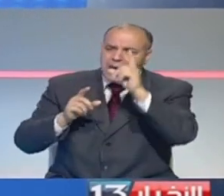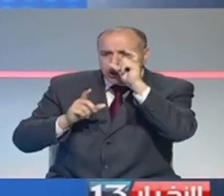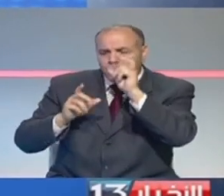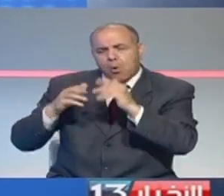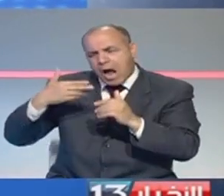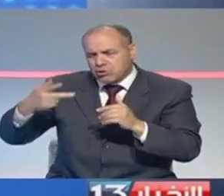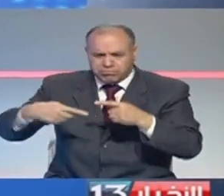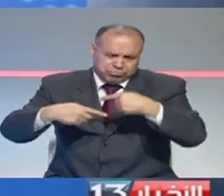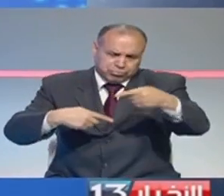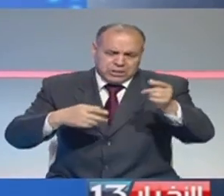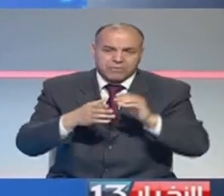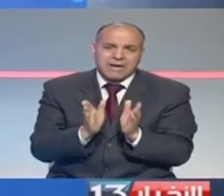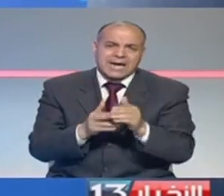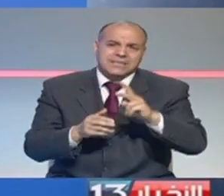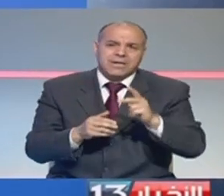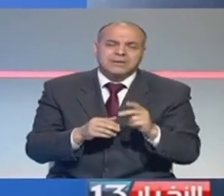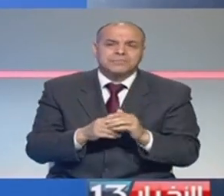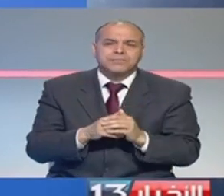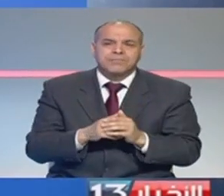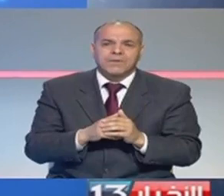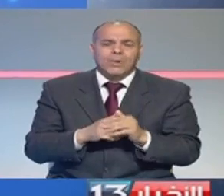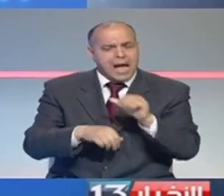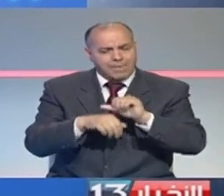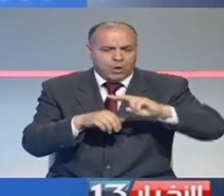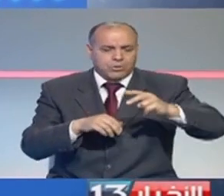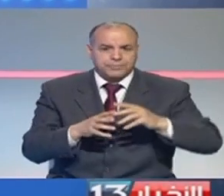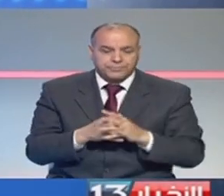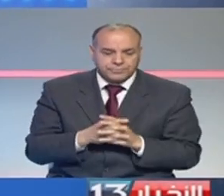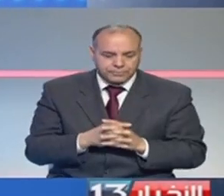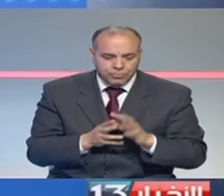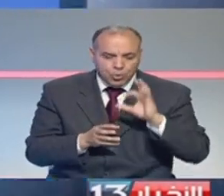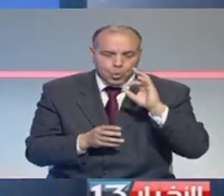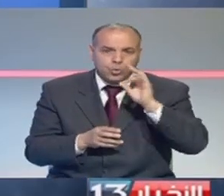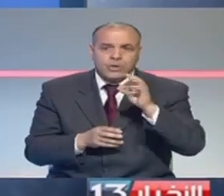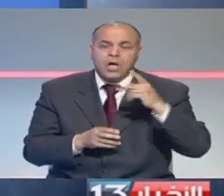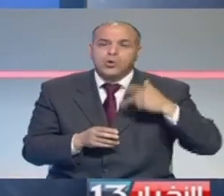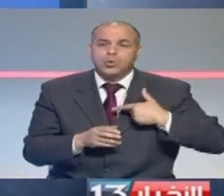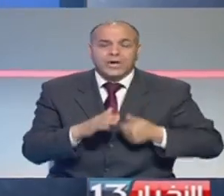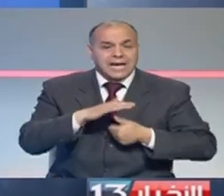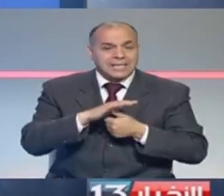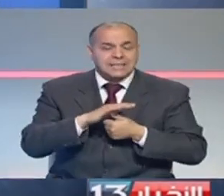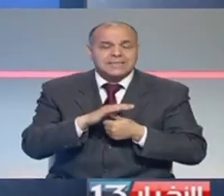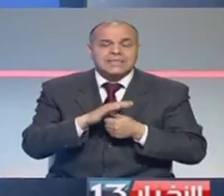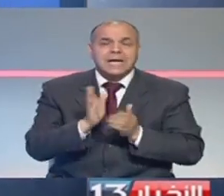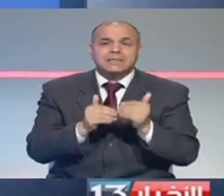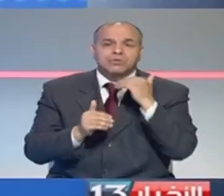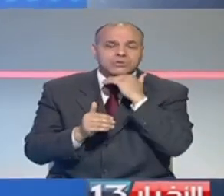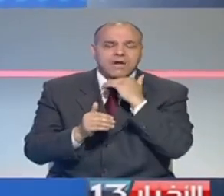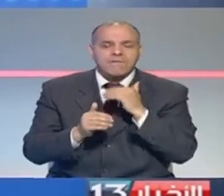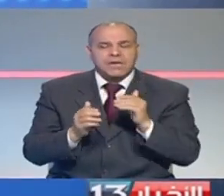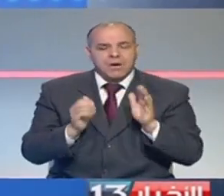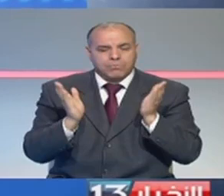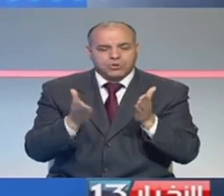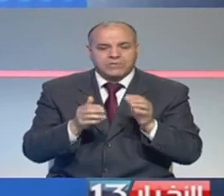والأشعة وكذلك للأقسام الداخلية ولا القاعة العمليات ولا غيره. نعم الدكتور رئيس قسم الاستعجالي بمستشفى عبد